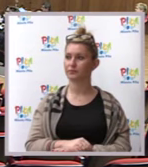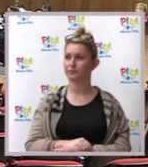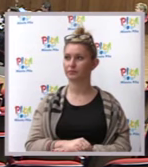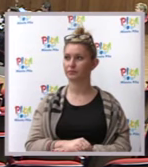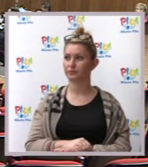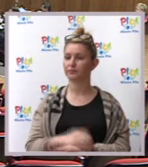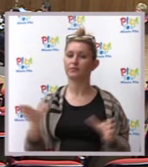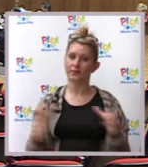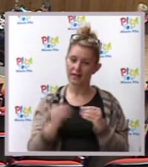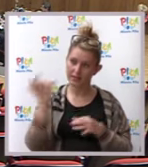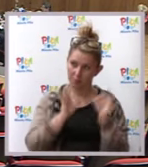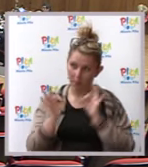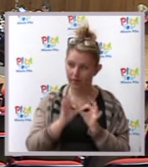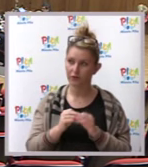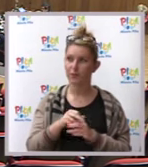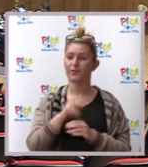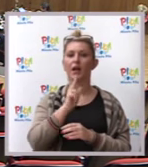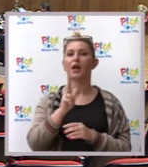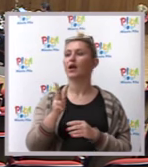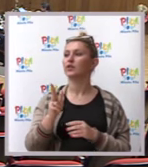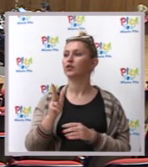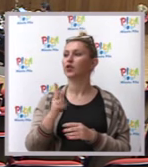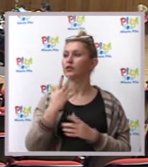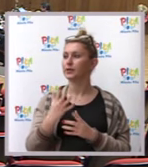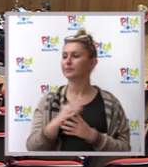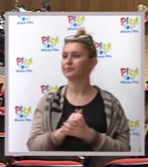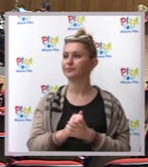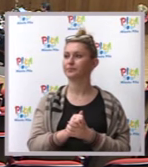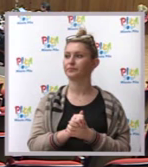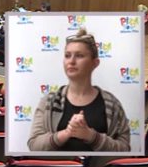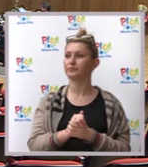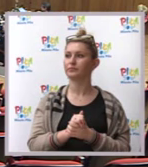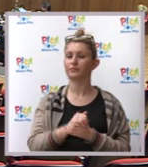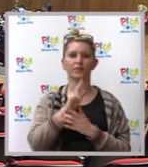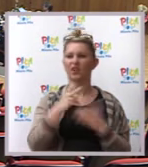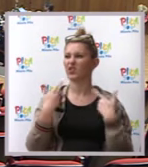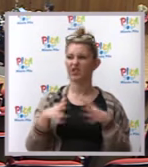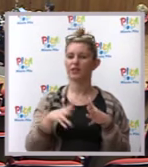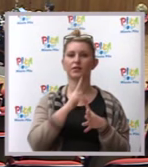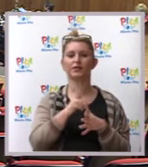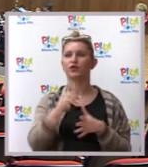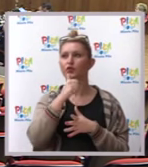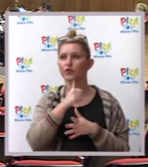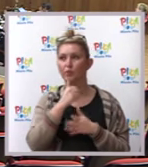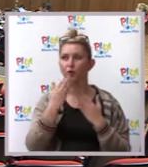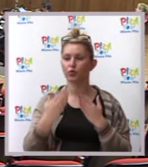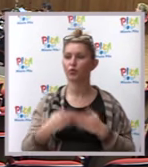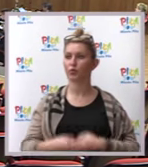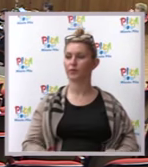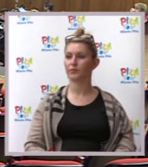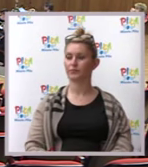Tak, wraz z autopoprawką. Proszę o podniesienie ręki i naciśnięcie przycisku. Dziękuję bardzo. Kto jest przeciw? Dziękuję. Kto się